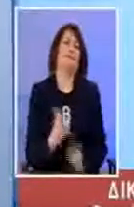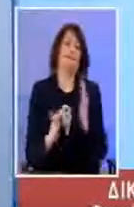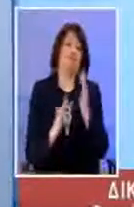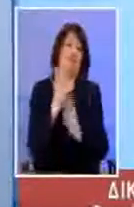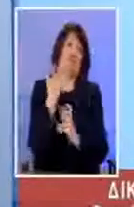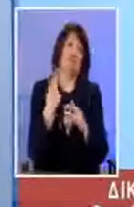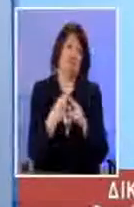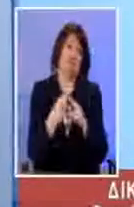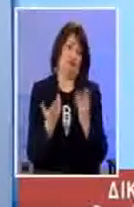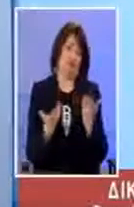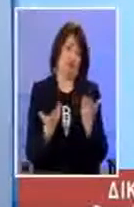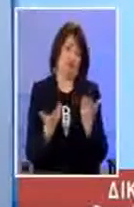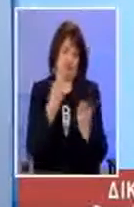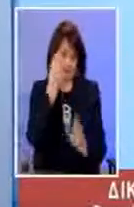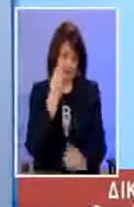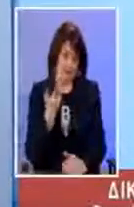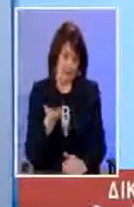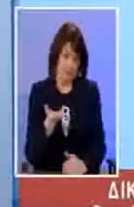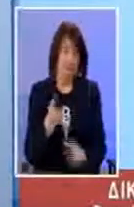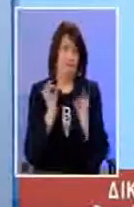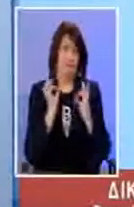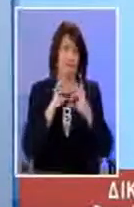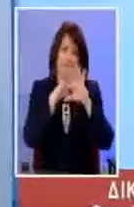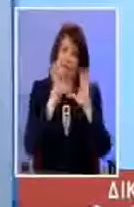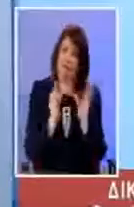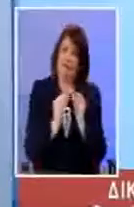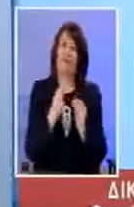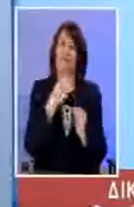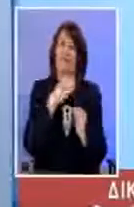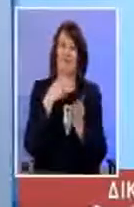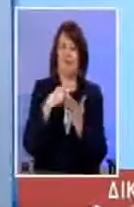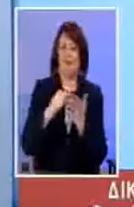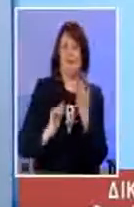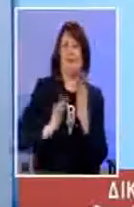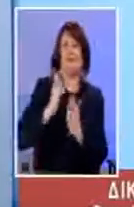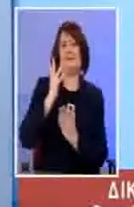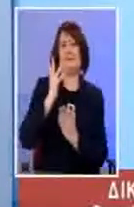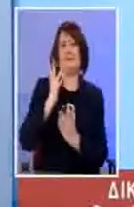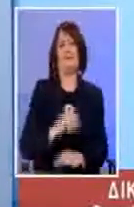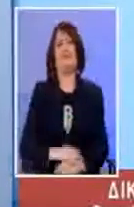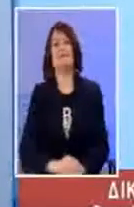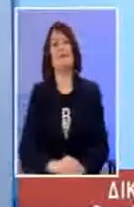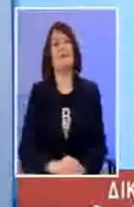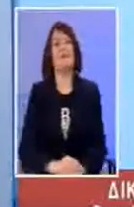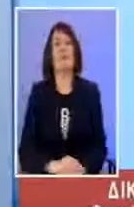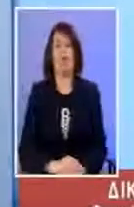που γίνεται και βέβαια όλα αυτά χρειάζονται και βελτιώσεις. Αυτά δεν πρέπει ποτέ να τα